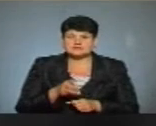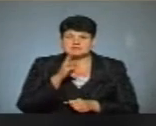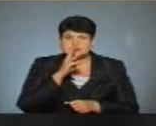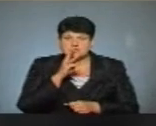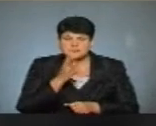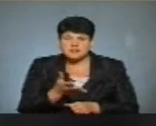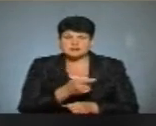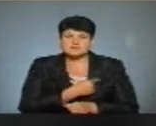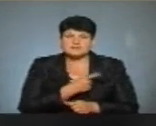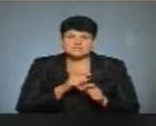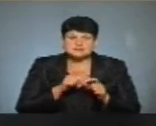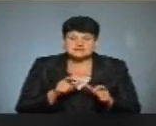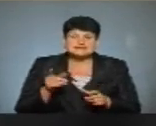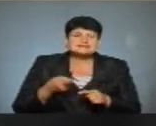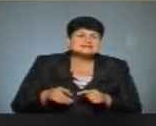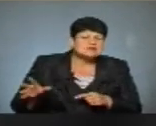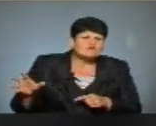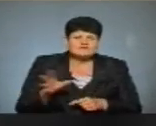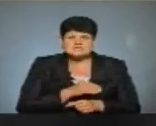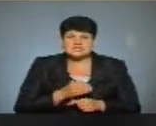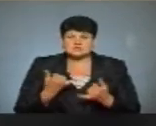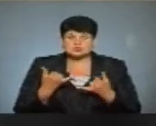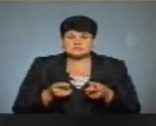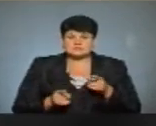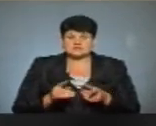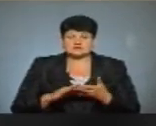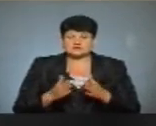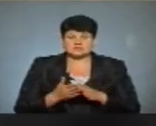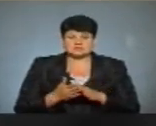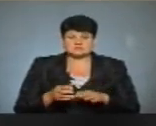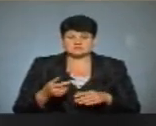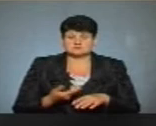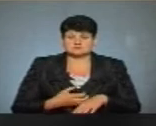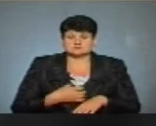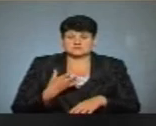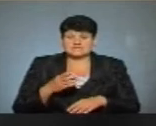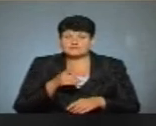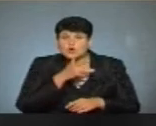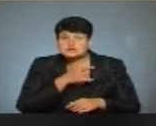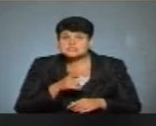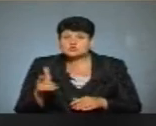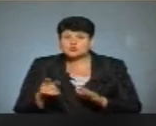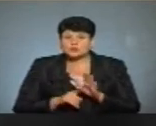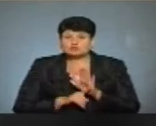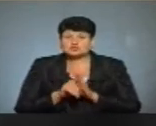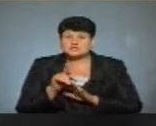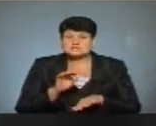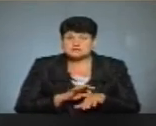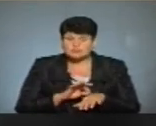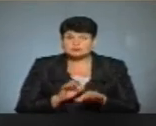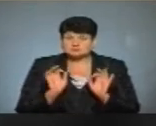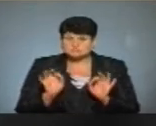зарплати, це медицина, це все. І сьогодні справді ситуація критична, тому що ще й сезон починається захворювань,